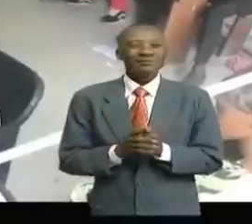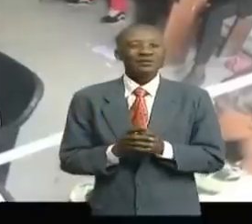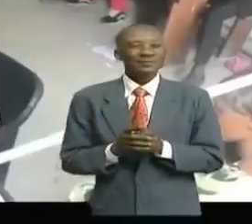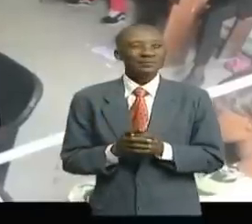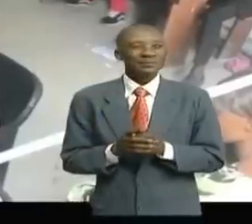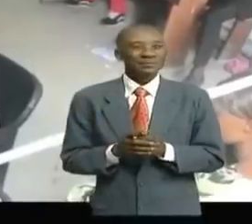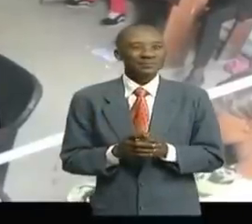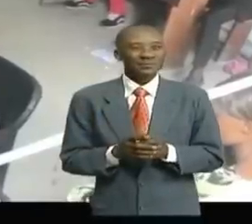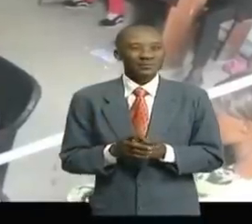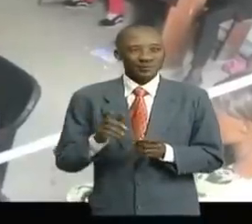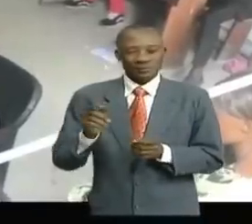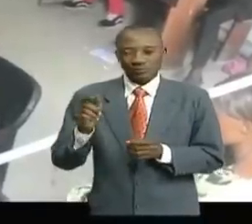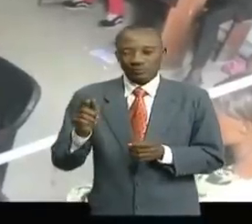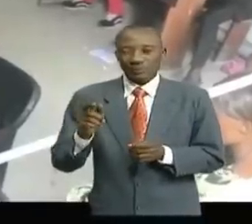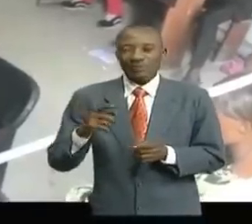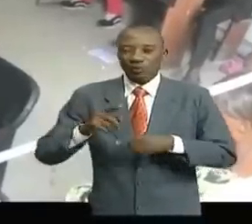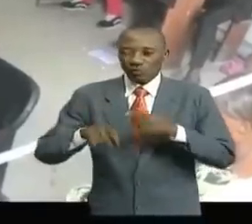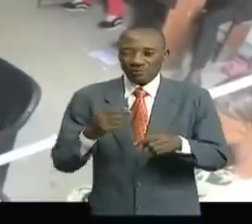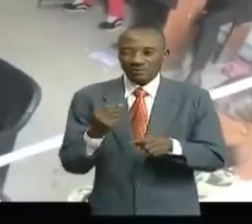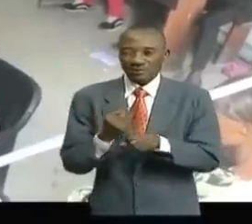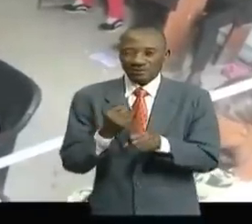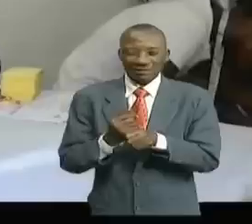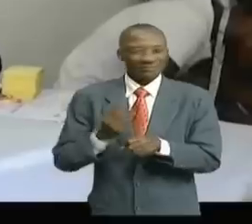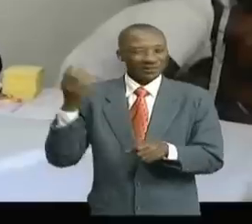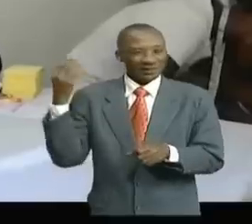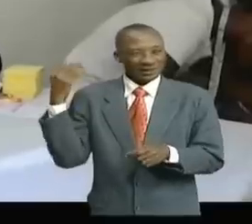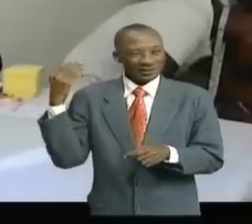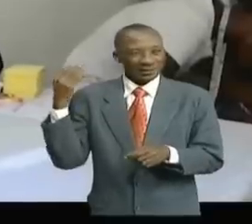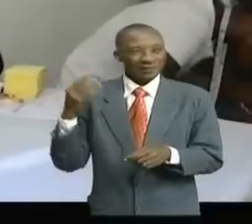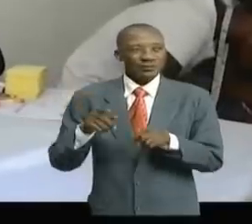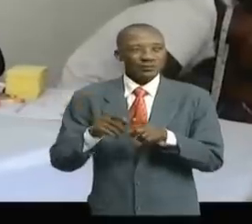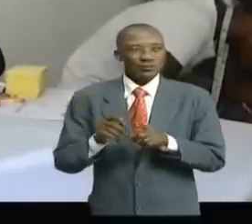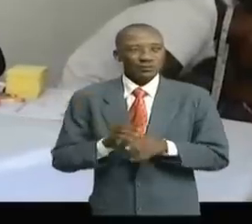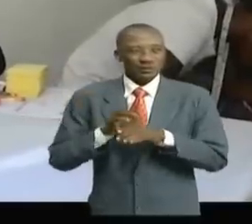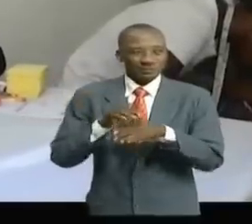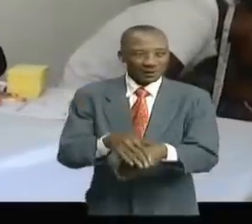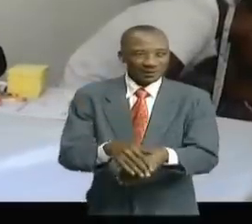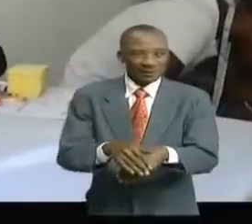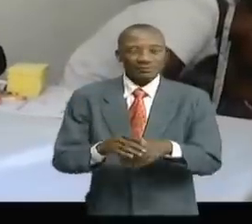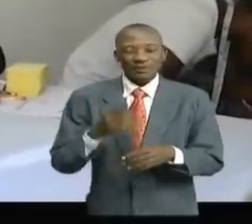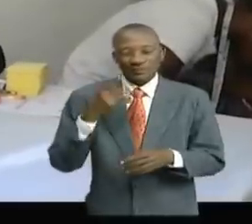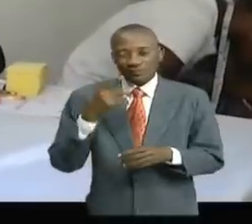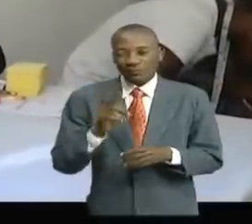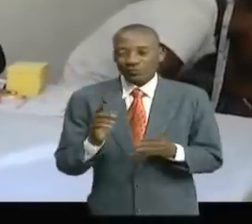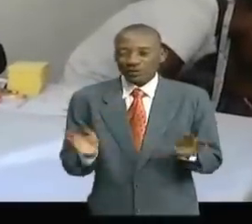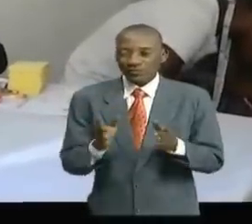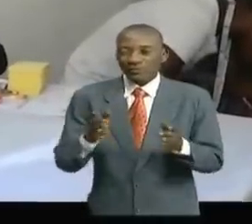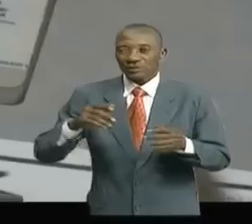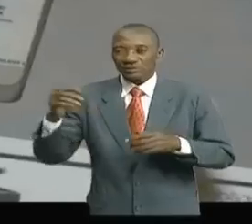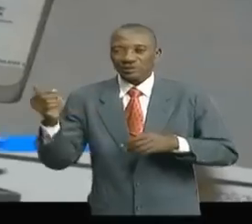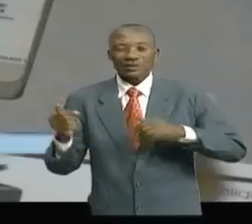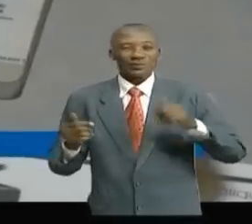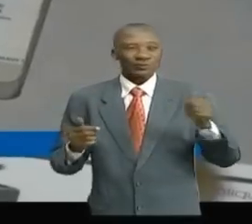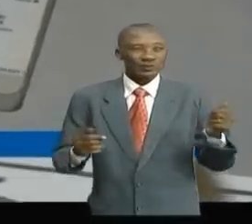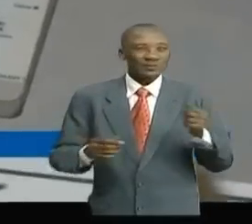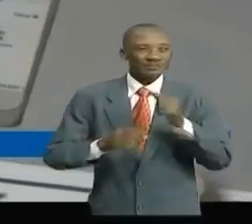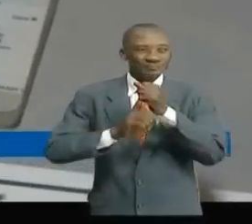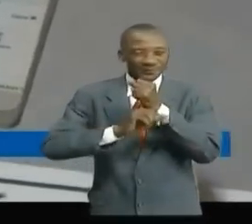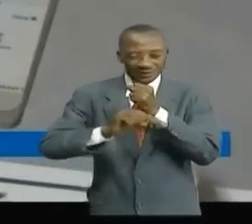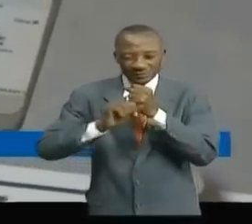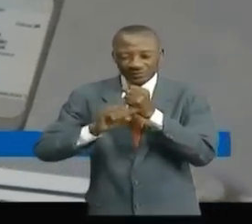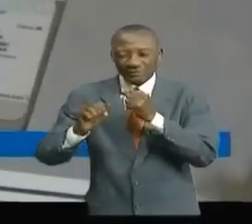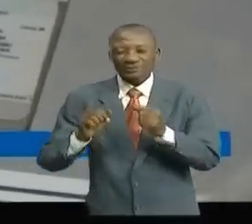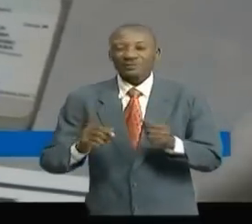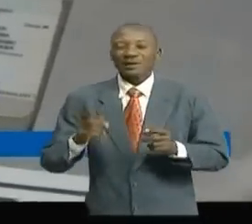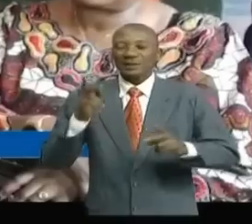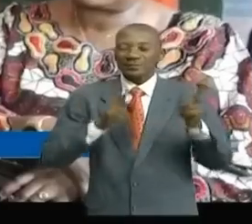occuper ces postes, a toujours participé à l'enrôlement et au vote, une façon pour lui de sensibiliser et encourager la